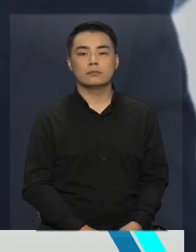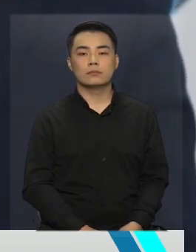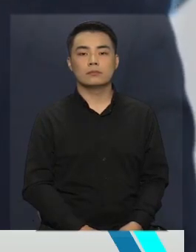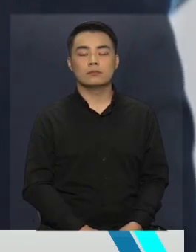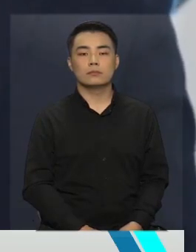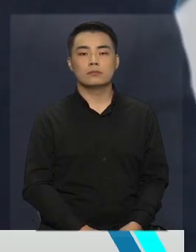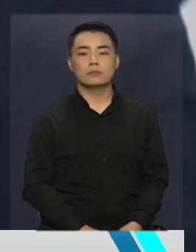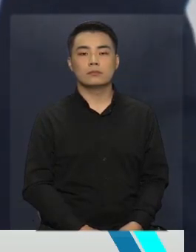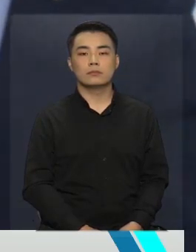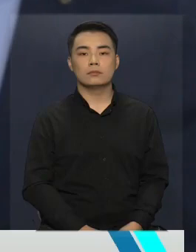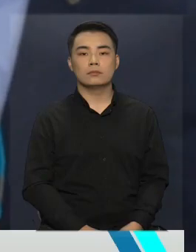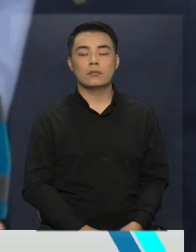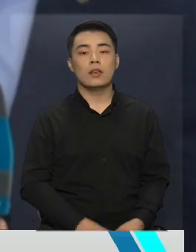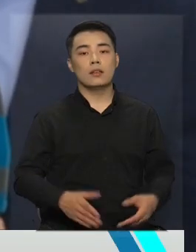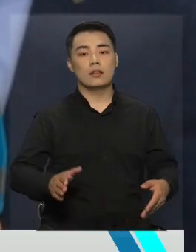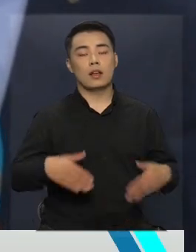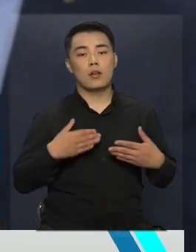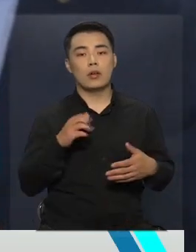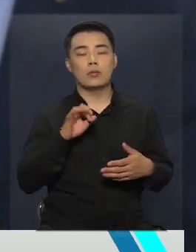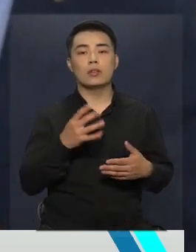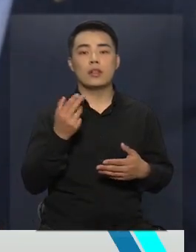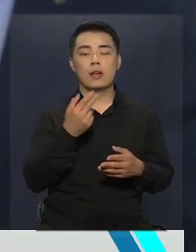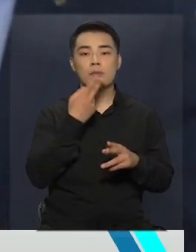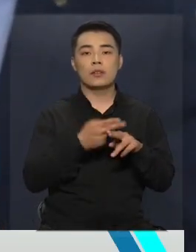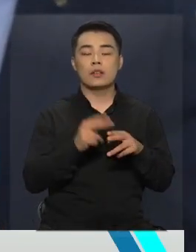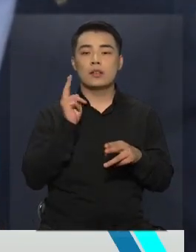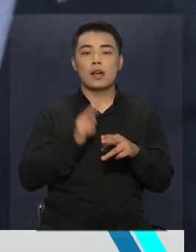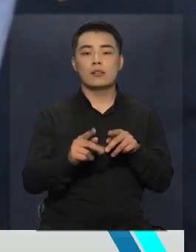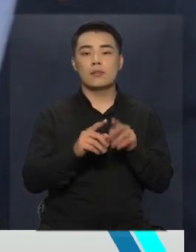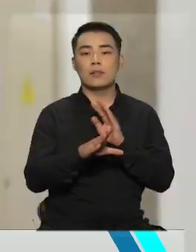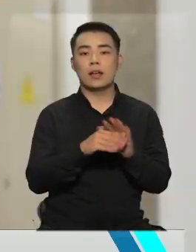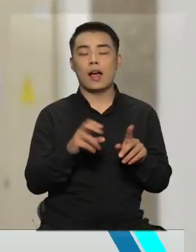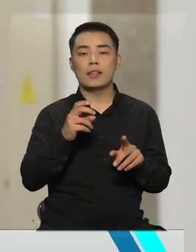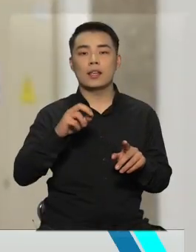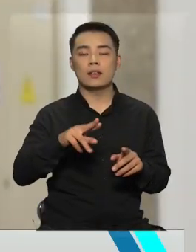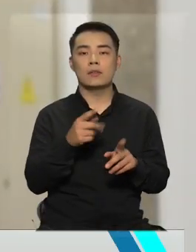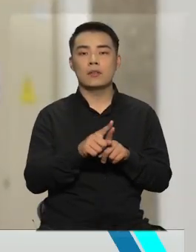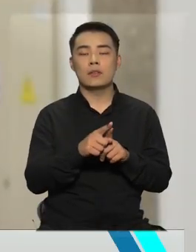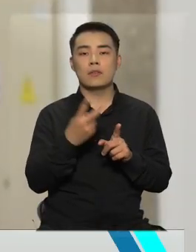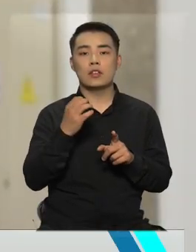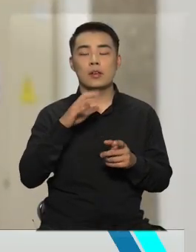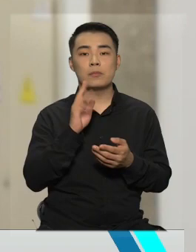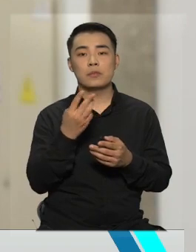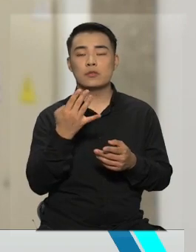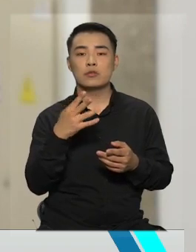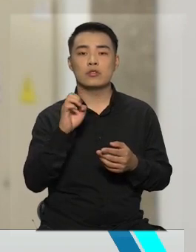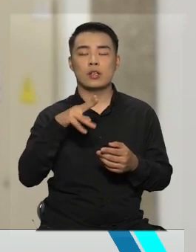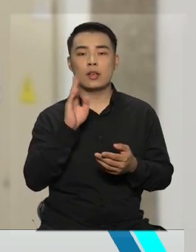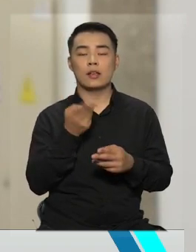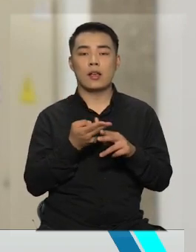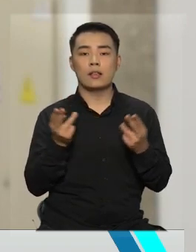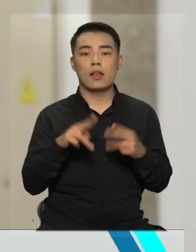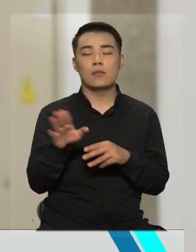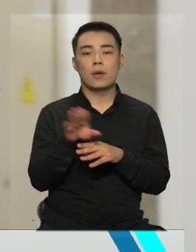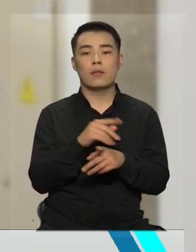Бахтияр до окончания предвыборной агитации осталась всего несколько часов любой призыв голосовать за